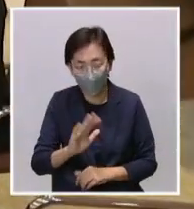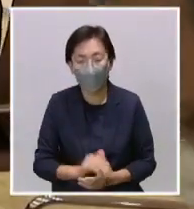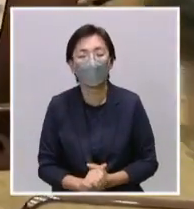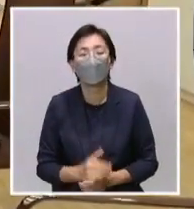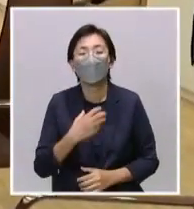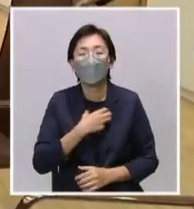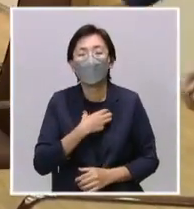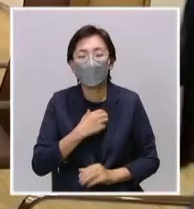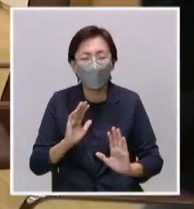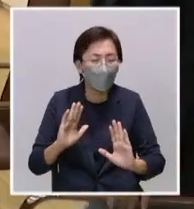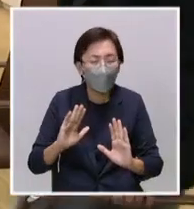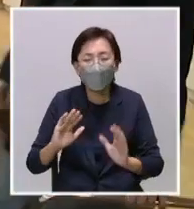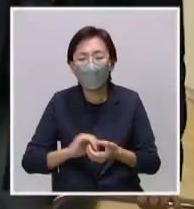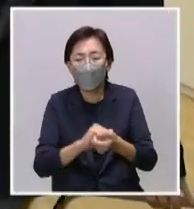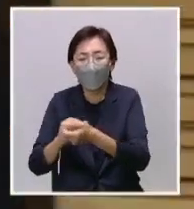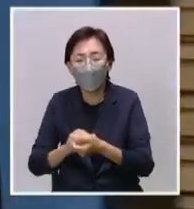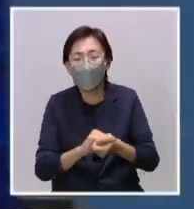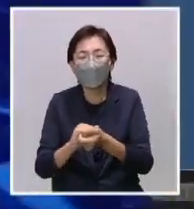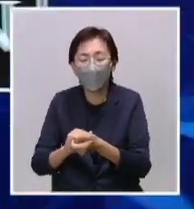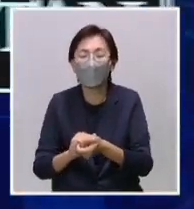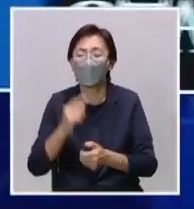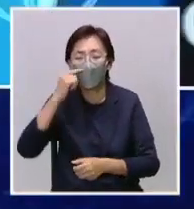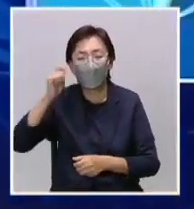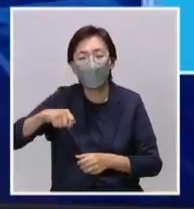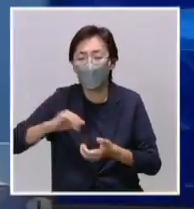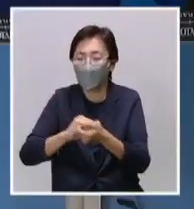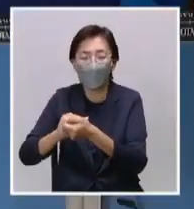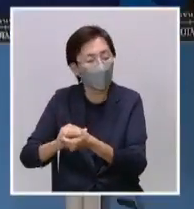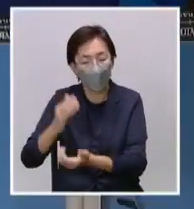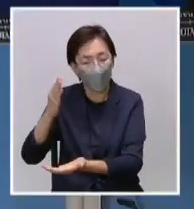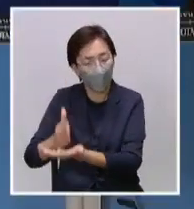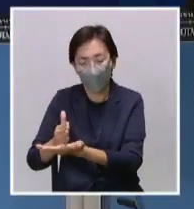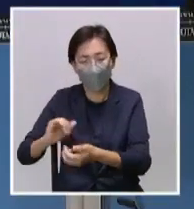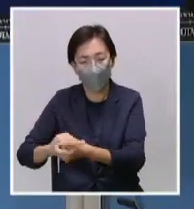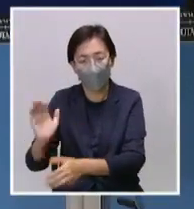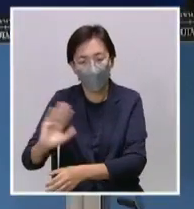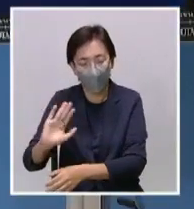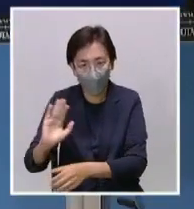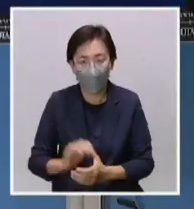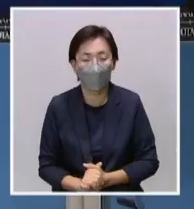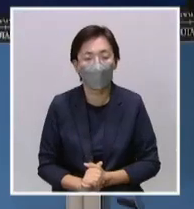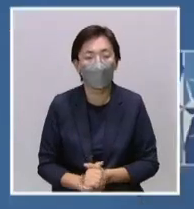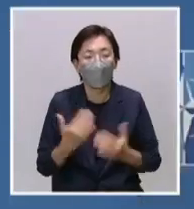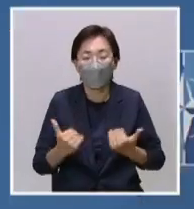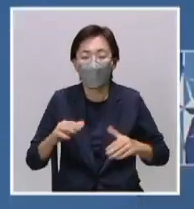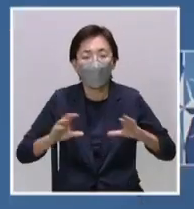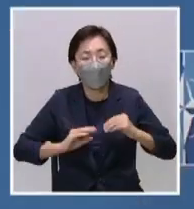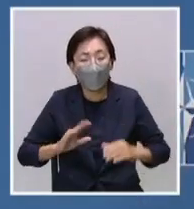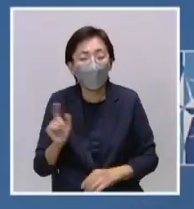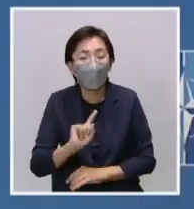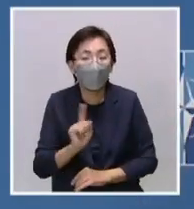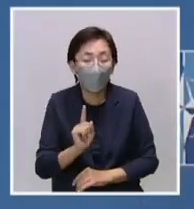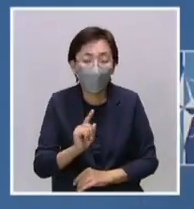และต้องการให้พันธมิตรยุติความร่วมมือด้านความมั่นคงกับยูเครนจะ Manระบุได้ว่าจะไม่อนุญาตให้ใครก็ตามมาปิด